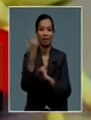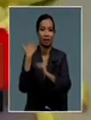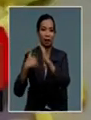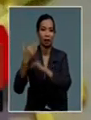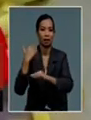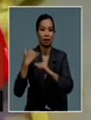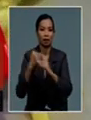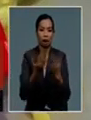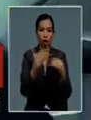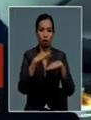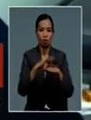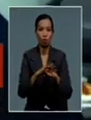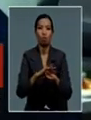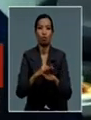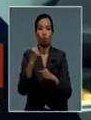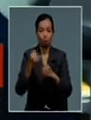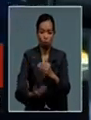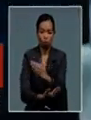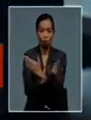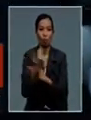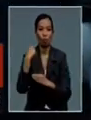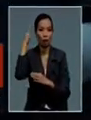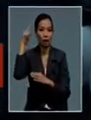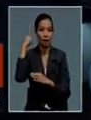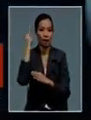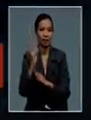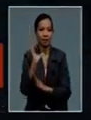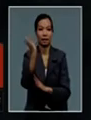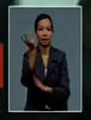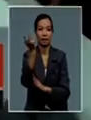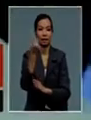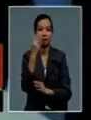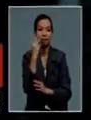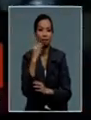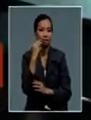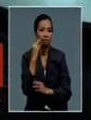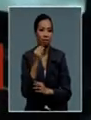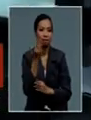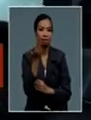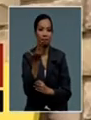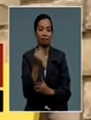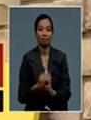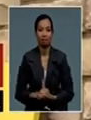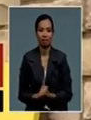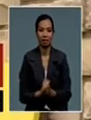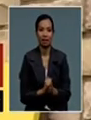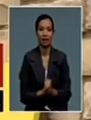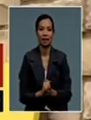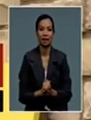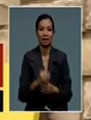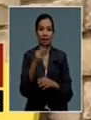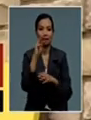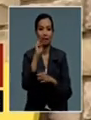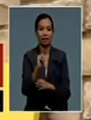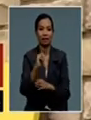ร ์ เป็นการร่วมเฉลิมฉลองเนื่องในโอกาสวันสตรีสากล น ่ าร ักมากเก๋ไก่มากเป็นการใช้แบรนด์การ